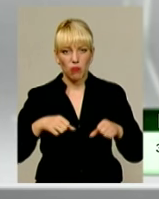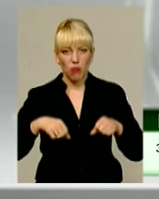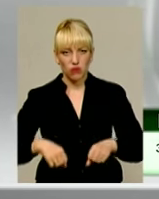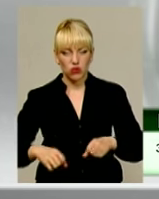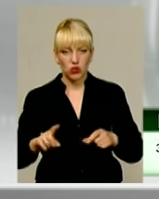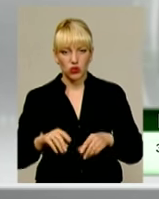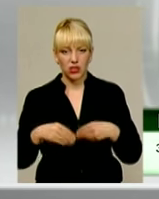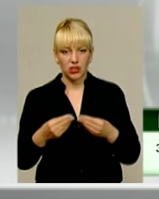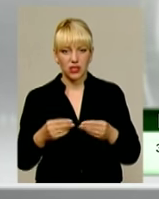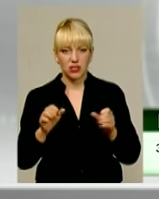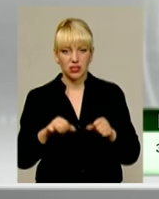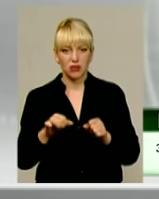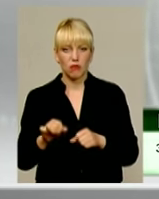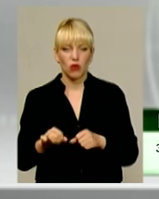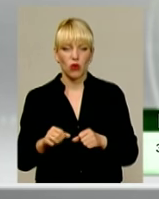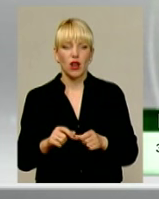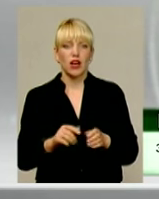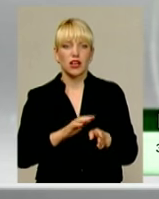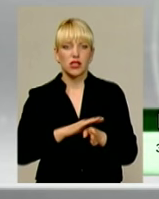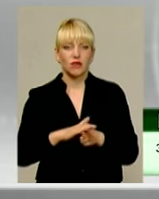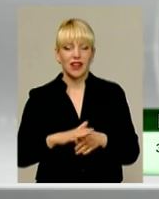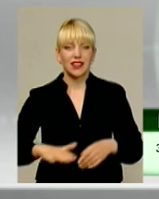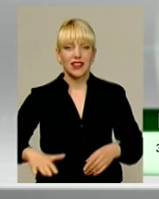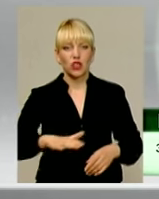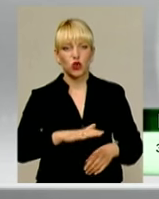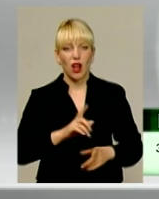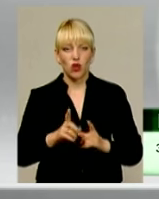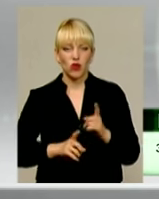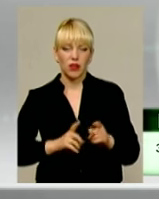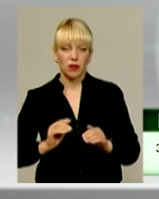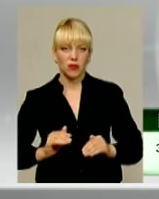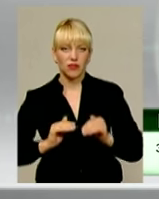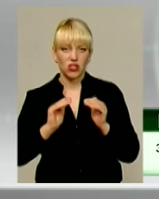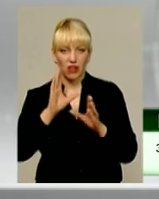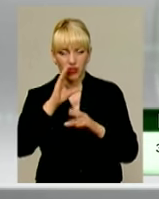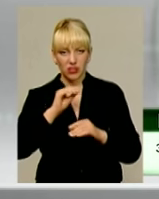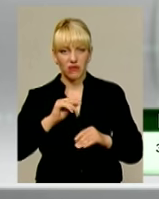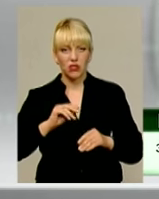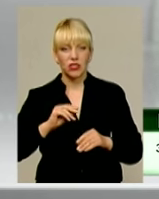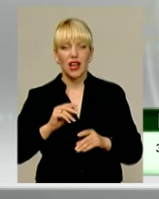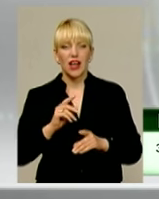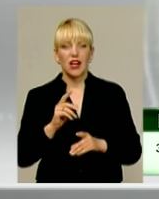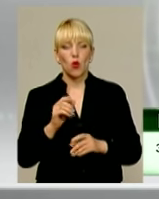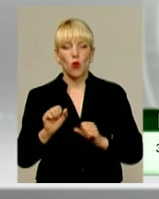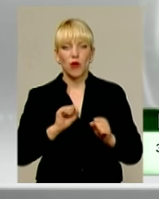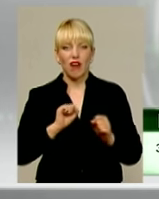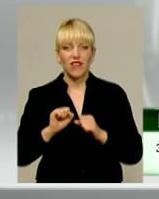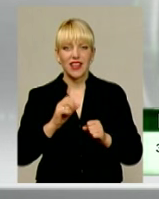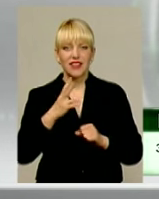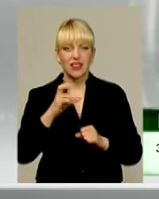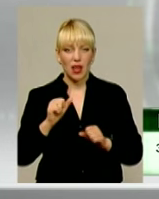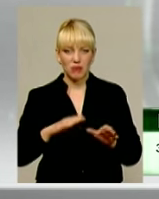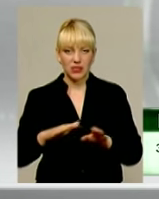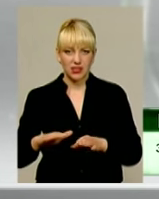реалізувати аністративну територіальну реформу і підвищити ефективність управління на місцях. І не треба поєднувати народовладння,